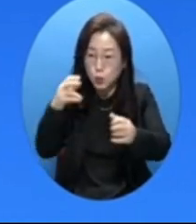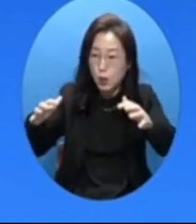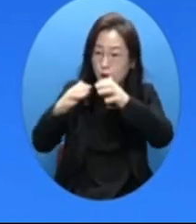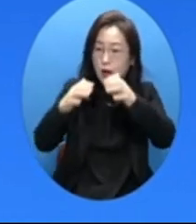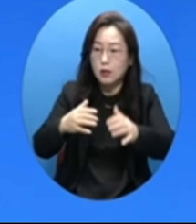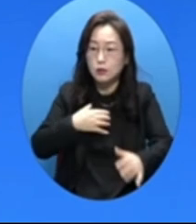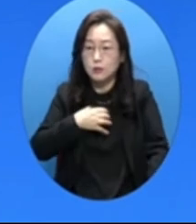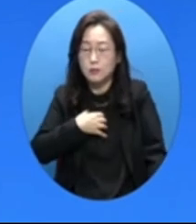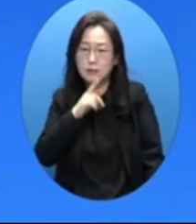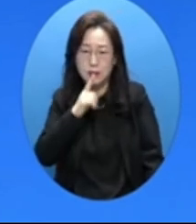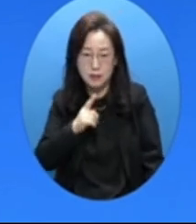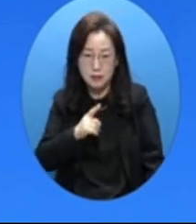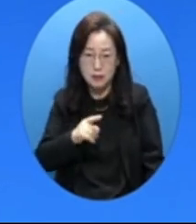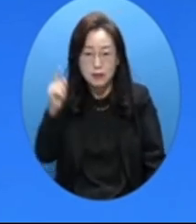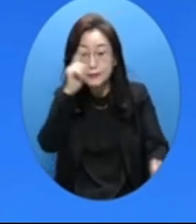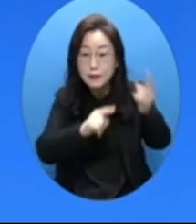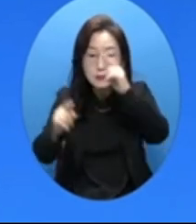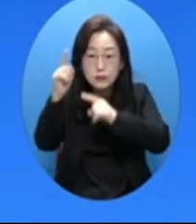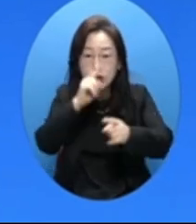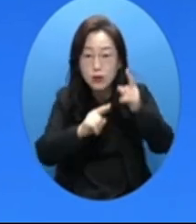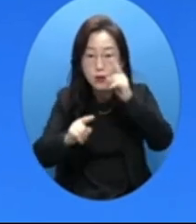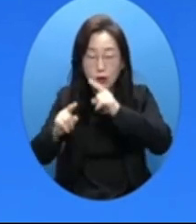이런 상처를